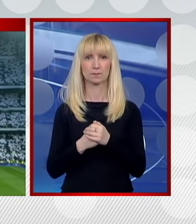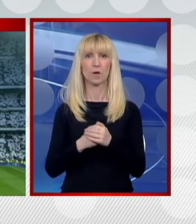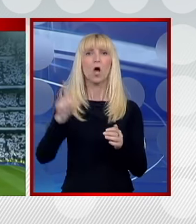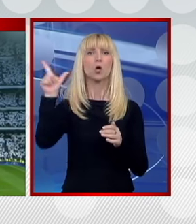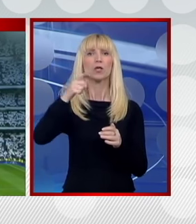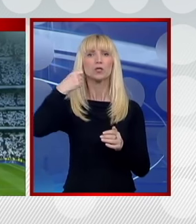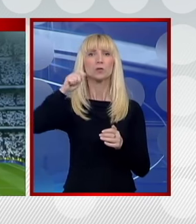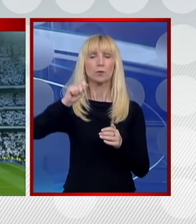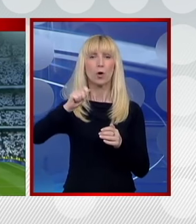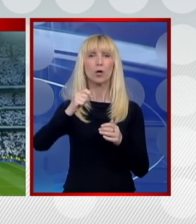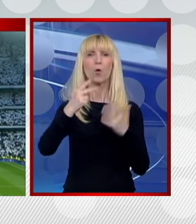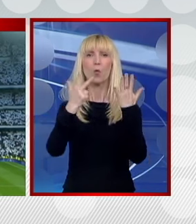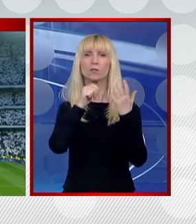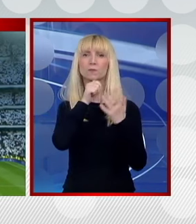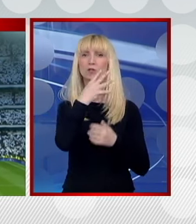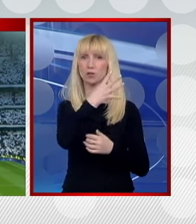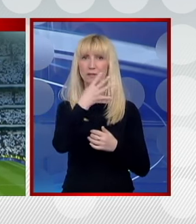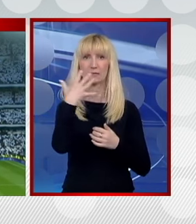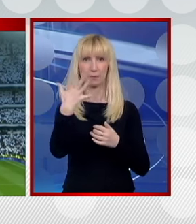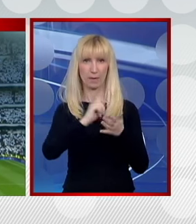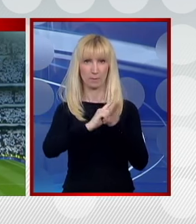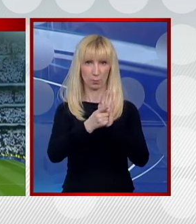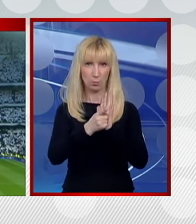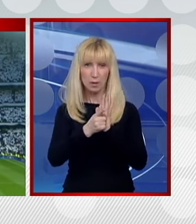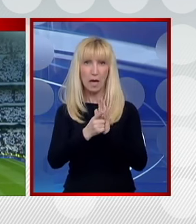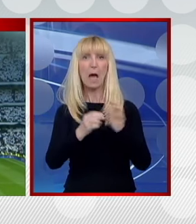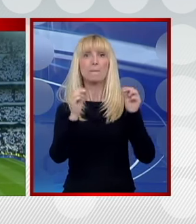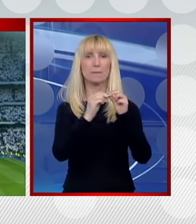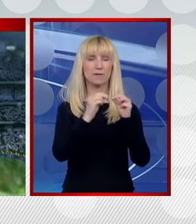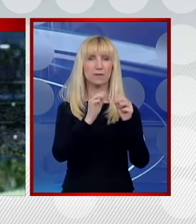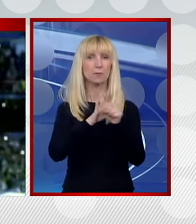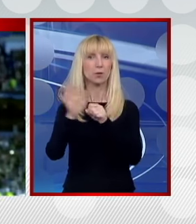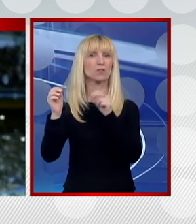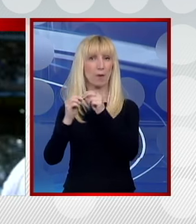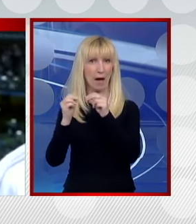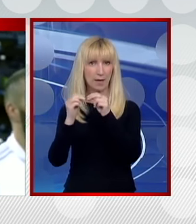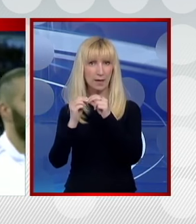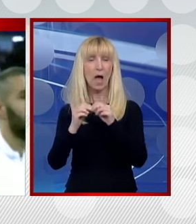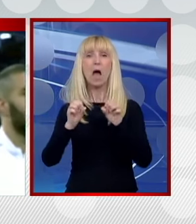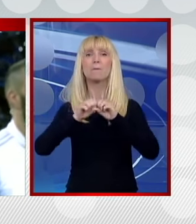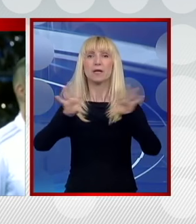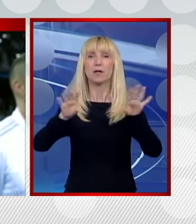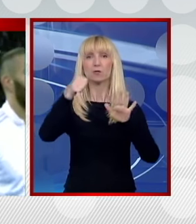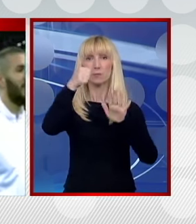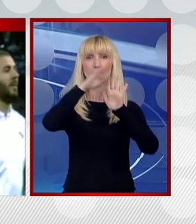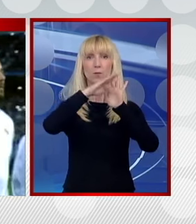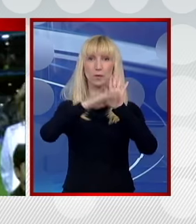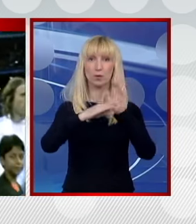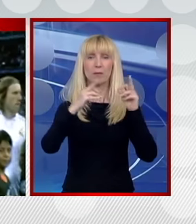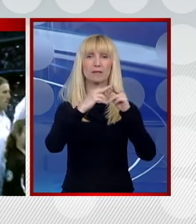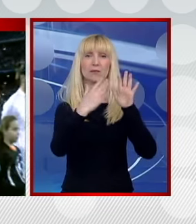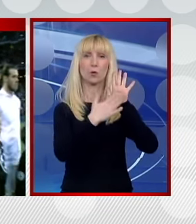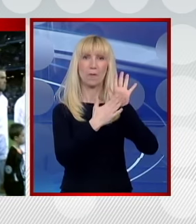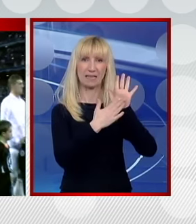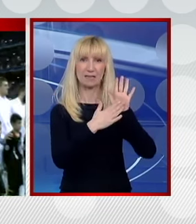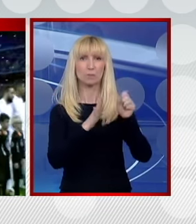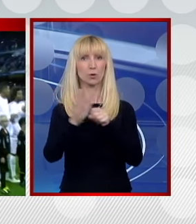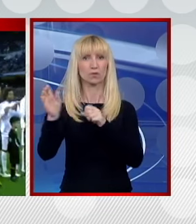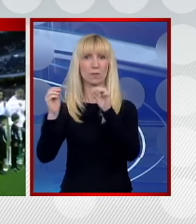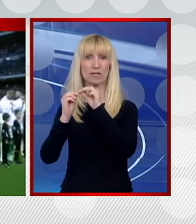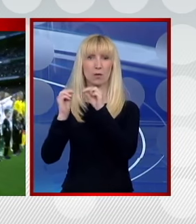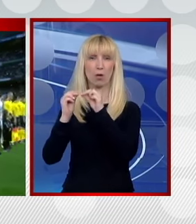U Ligi šampiona od 20:45 sastoji se Benfica Bayern i uz prenos na prvom programu Atletico Madrid Barcelona.